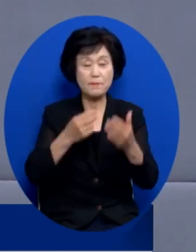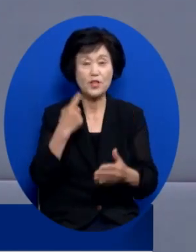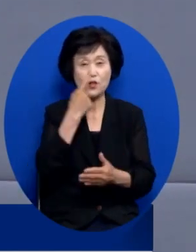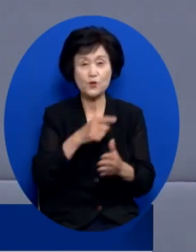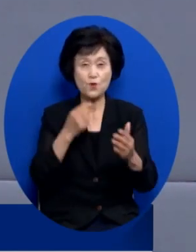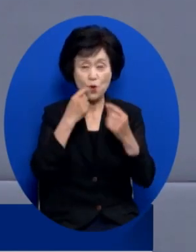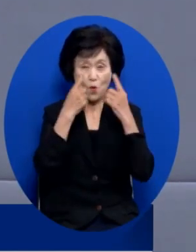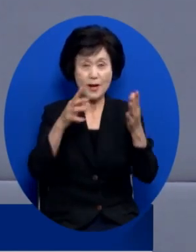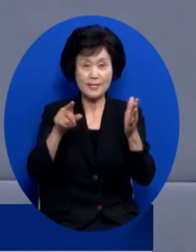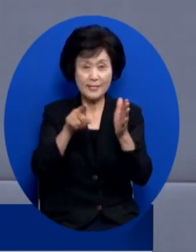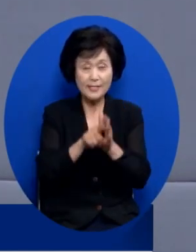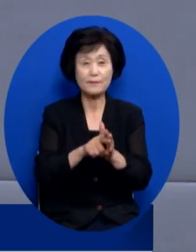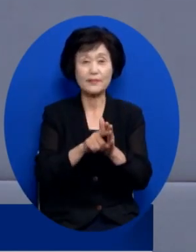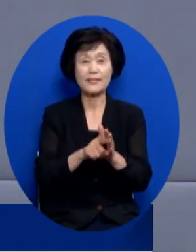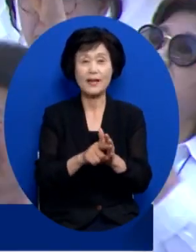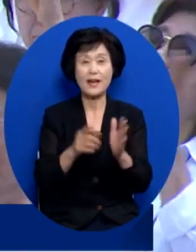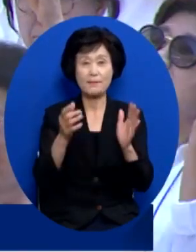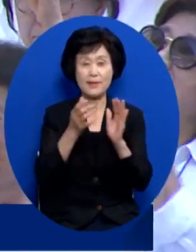확신합니다.